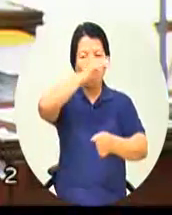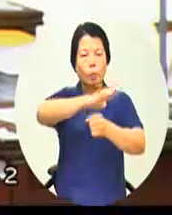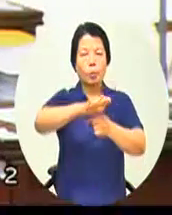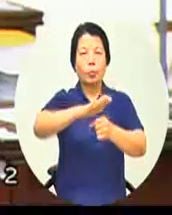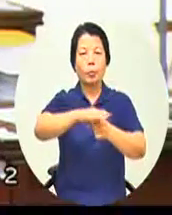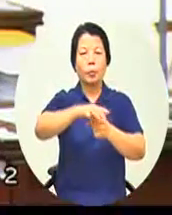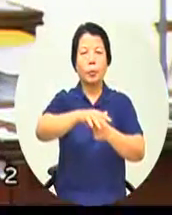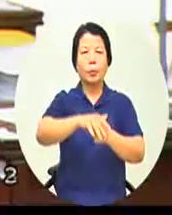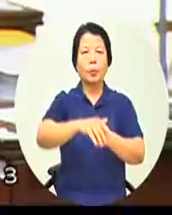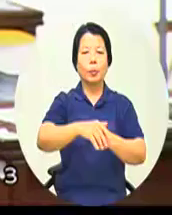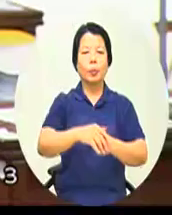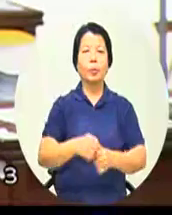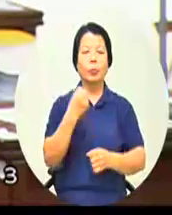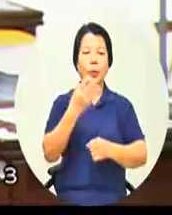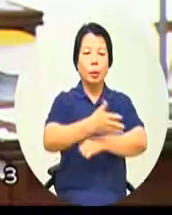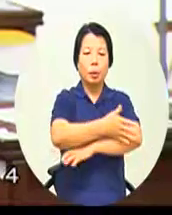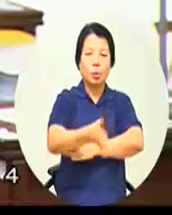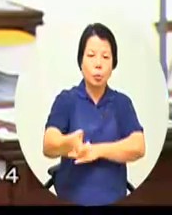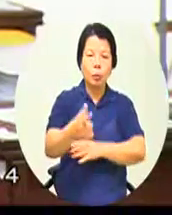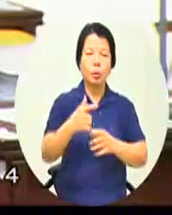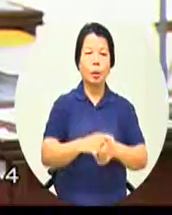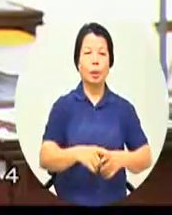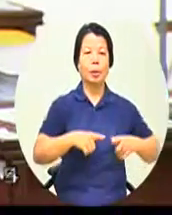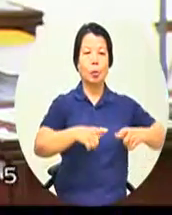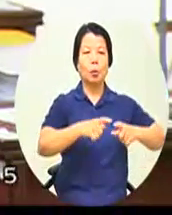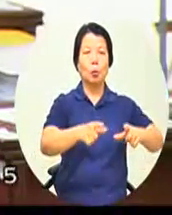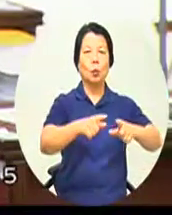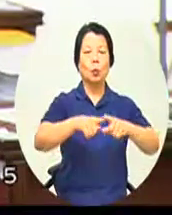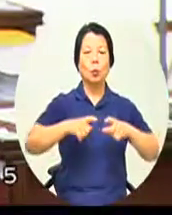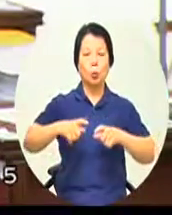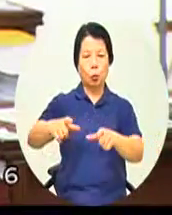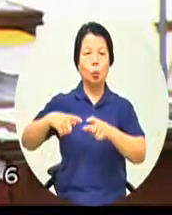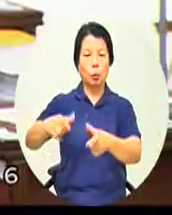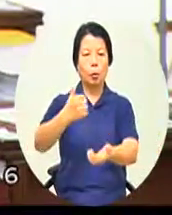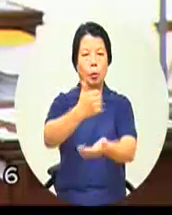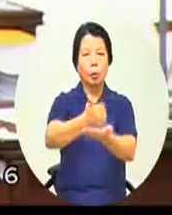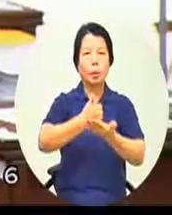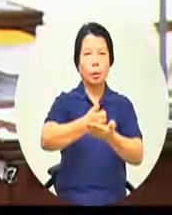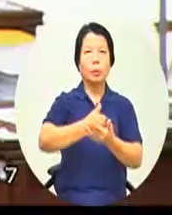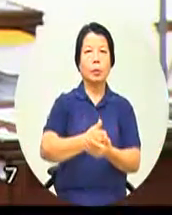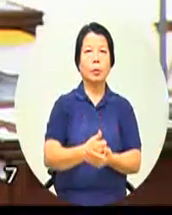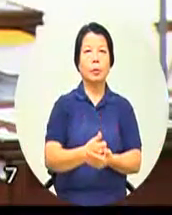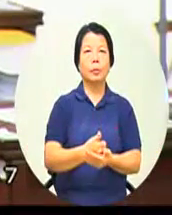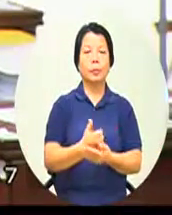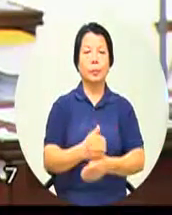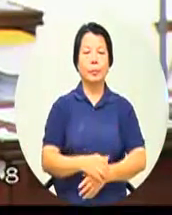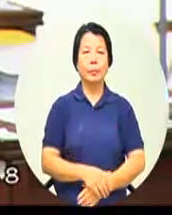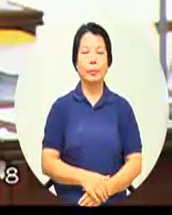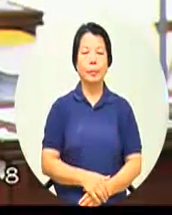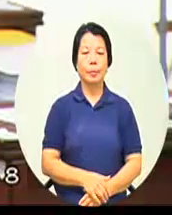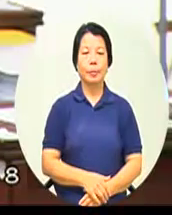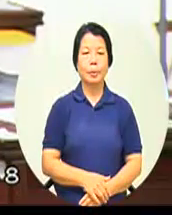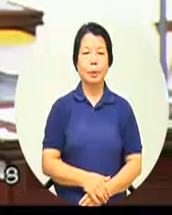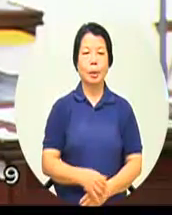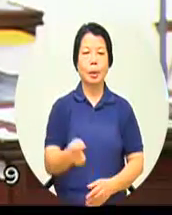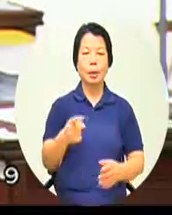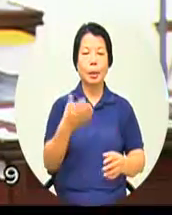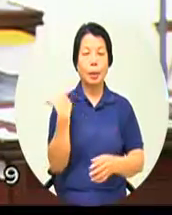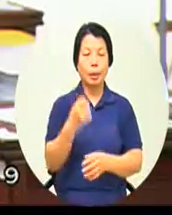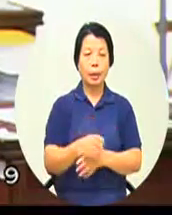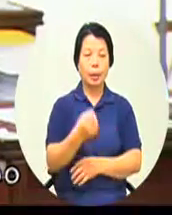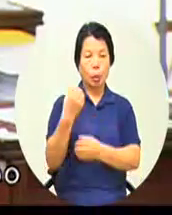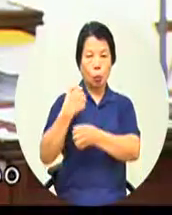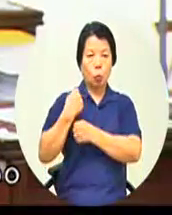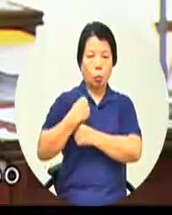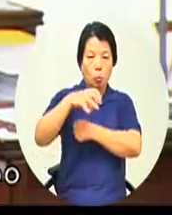对不对吼？会当讲办到嘞，啊来邀请到吼，甄选的人里面做，对不对？但伊的眷村废弃的眷村嘞，